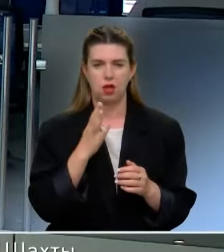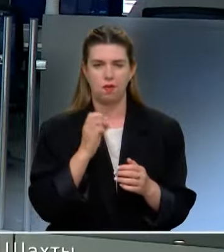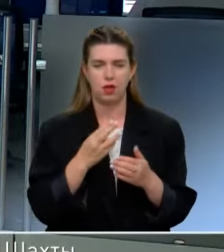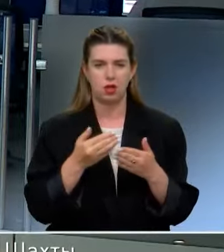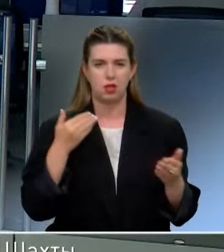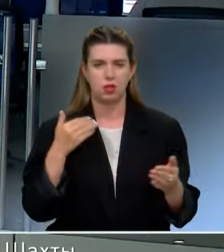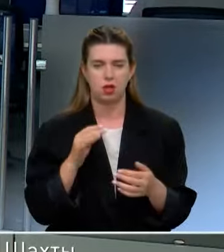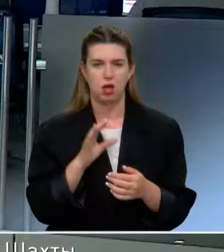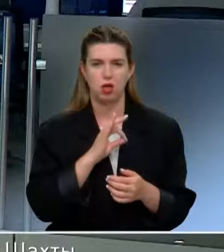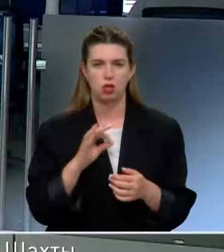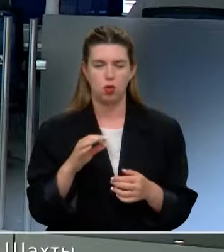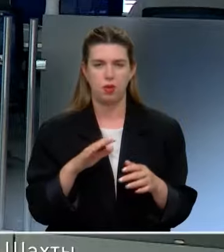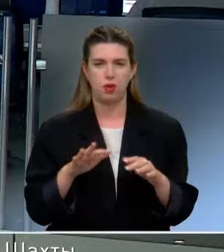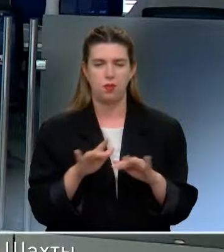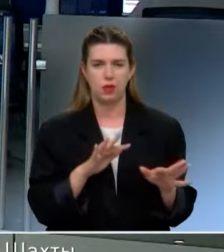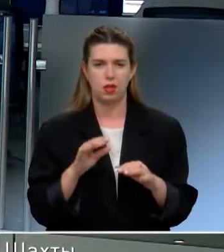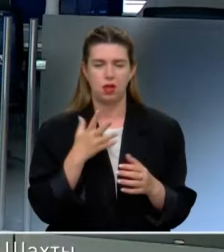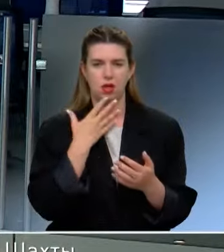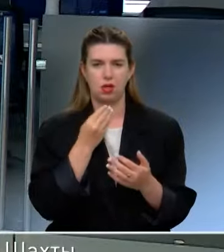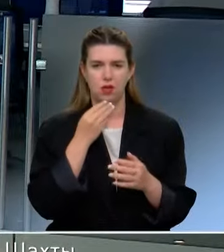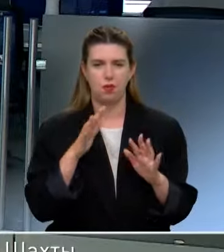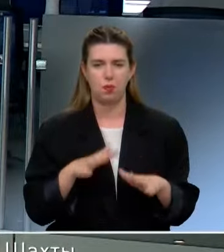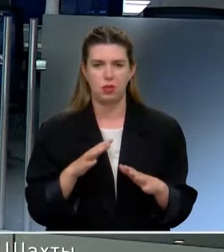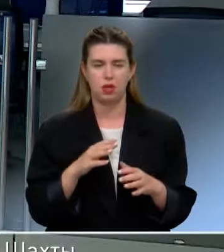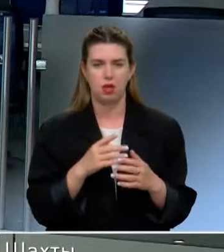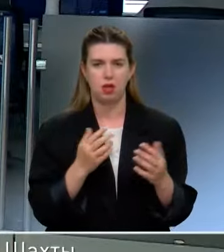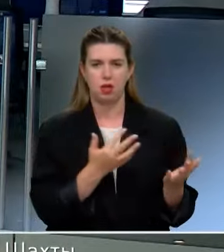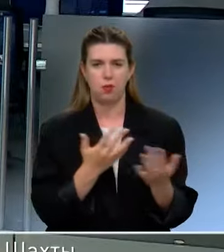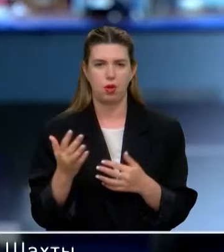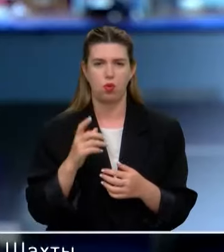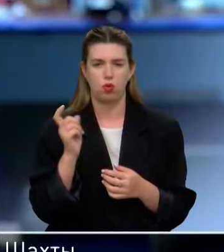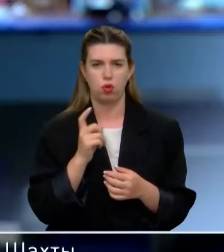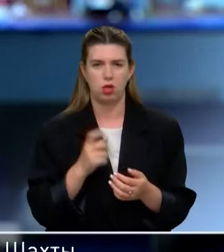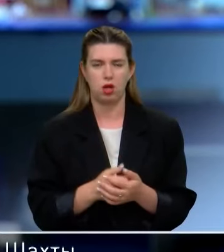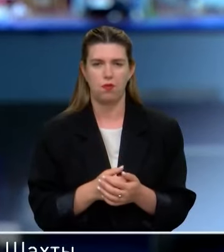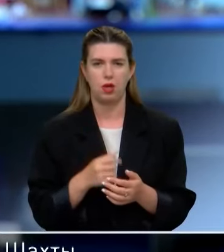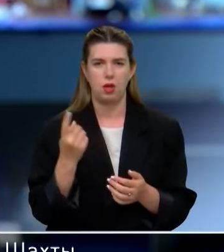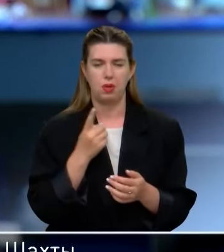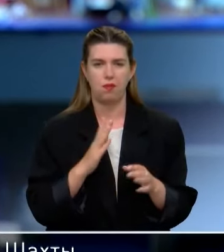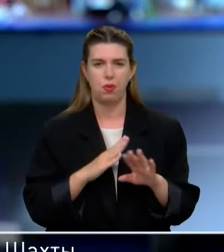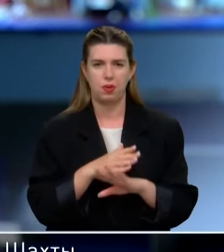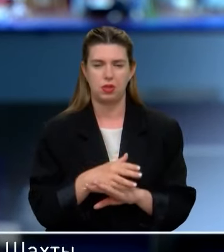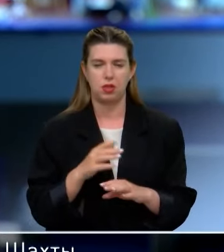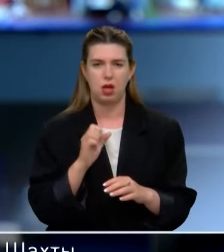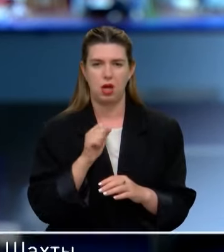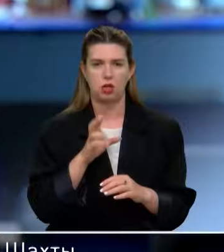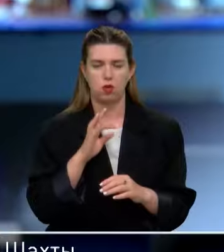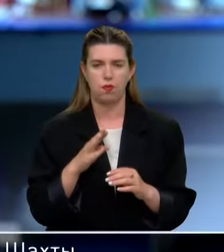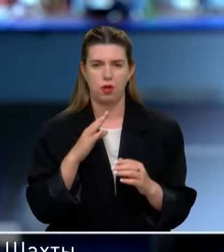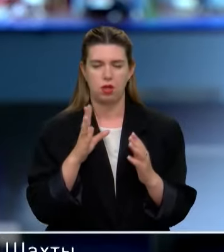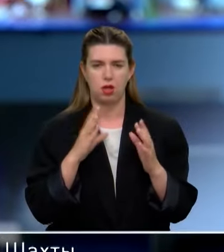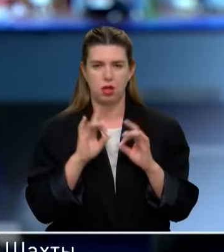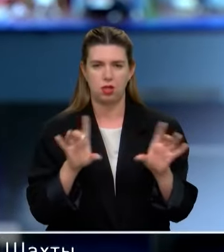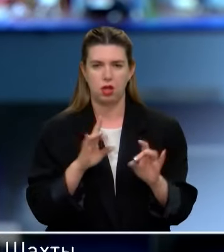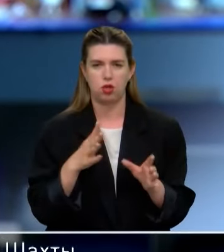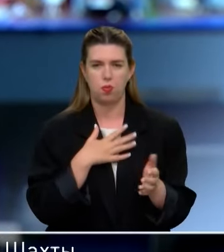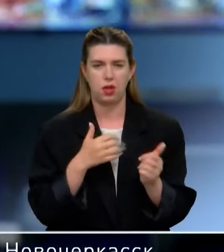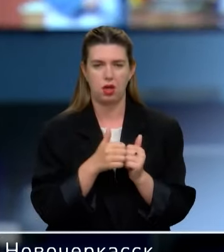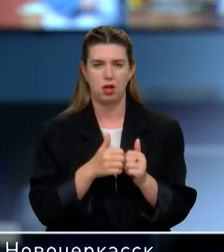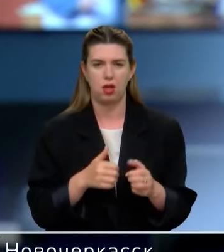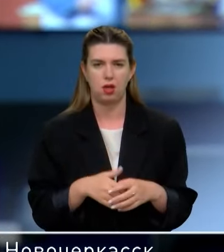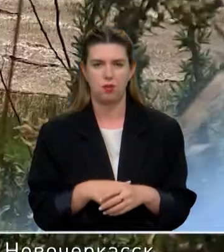назад а особая Атмосфера и живописные ландшафты привлекают художников о первопоселенцу берегу расскажет Маргарита